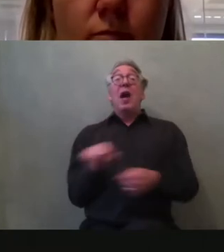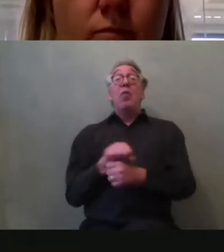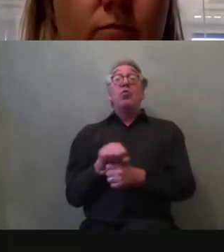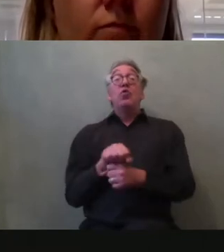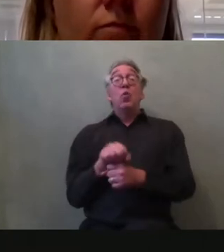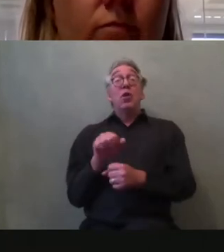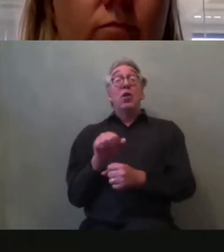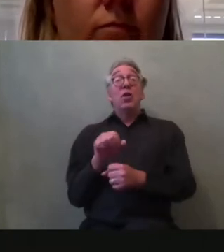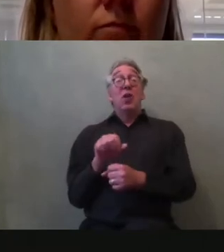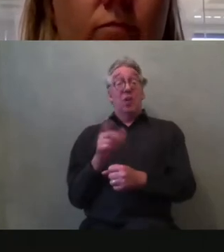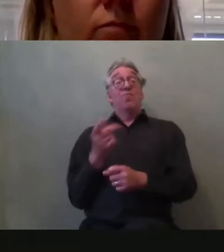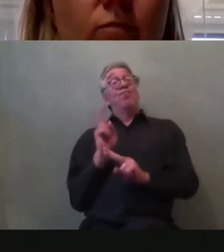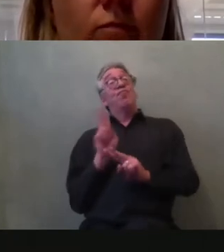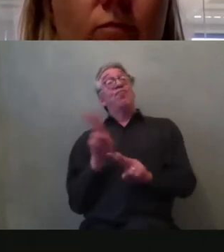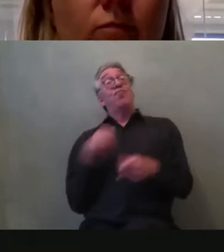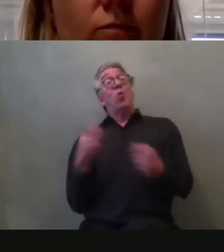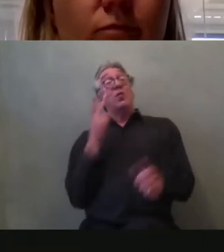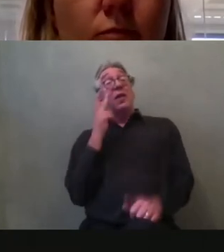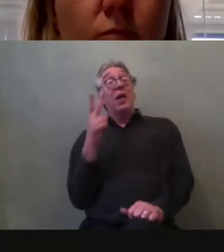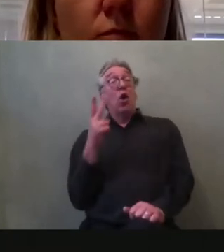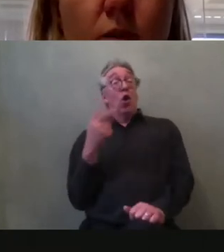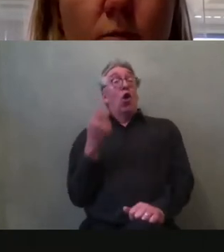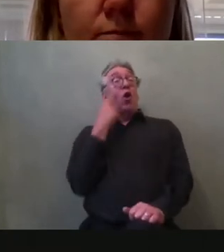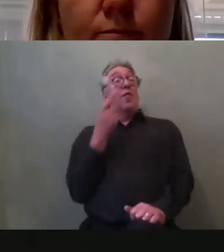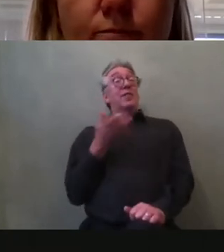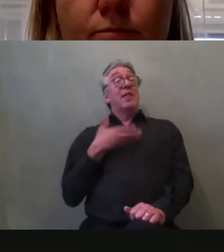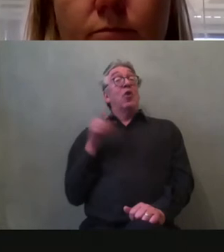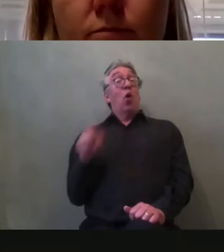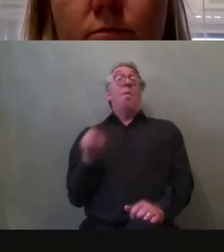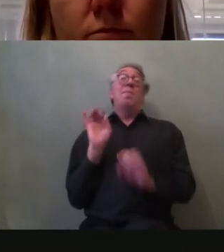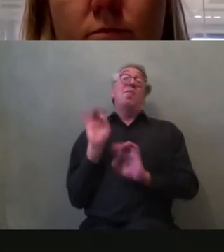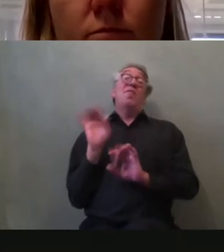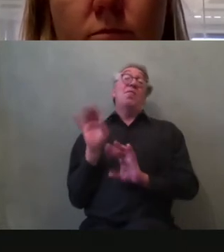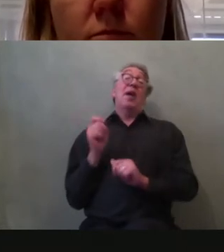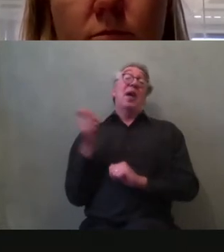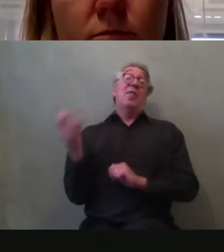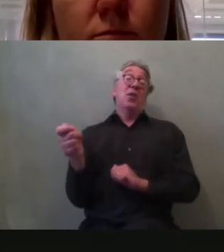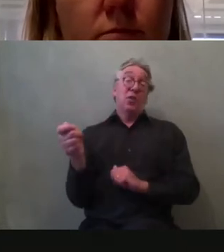bestempeld. Maar daarbij is het wel belangrijk dat mensen serieus genomen worden.